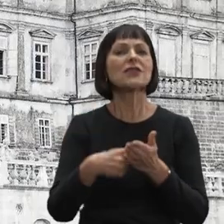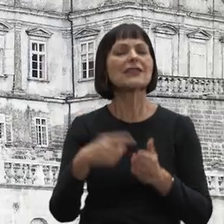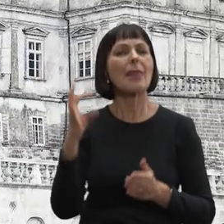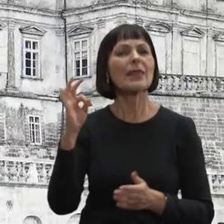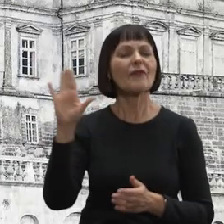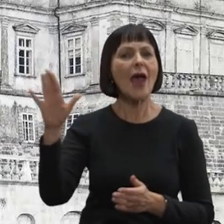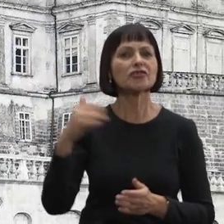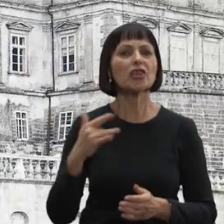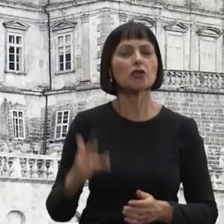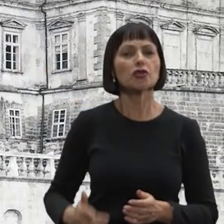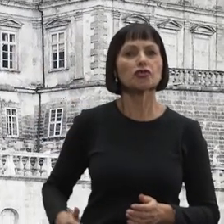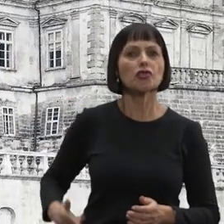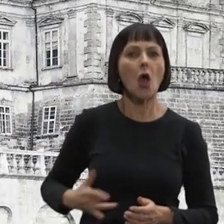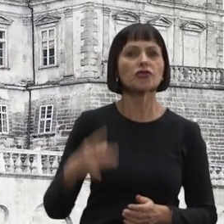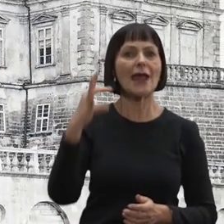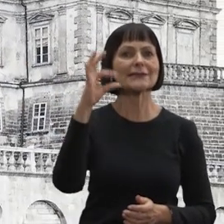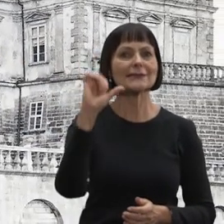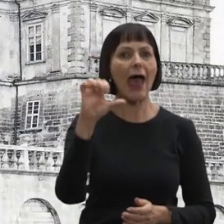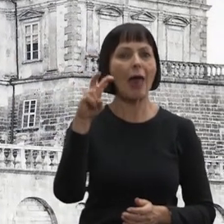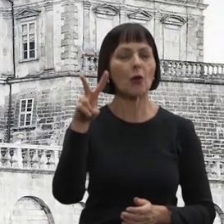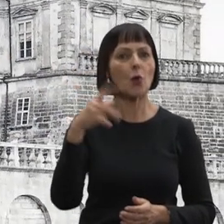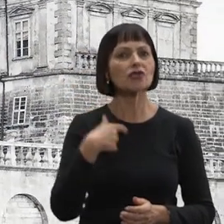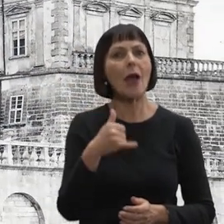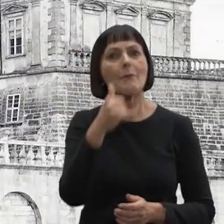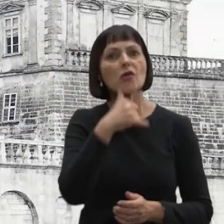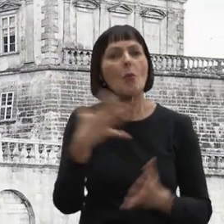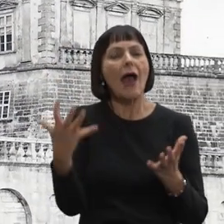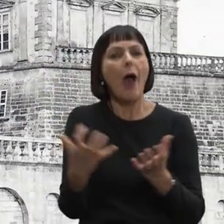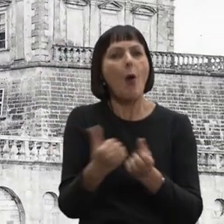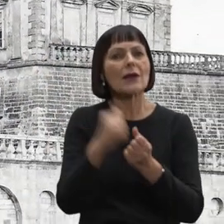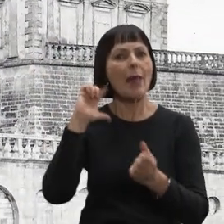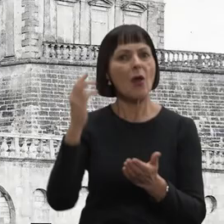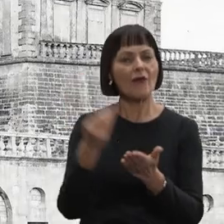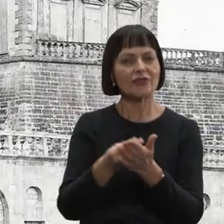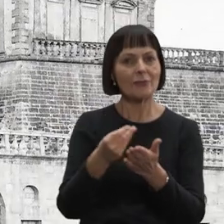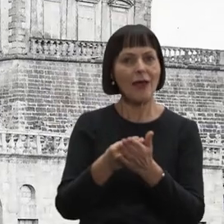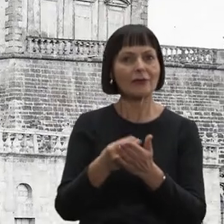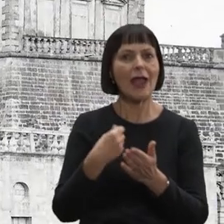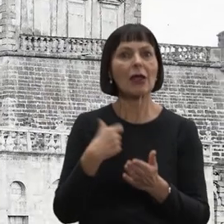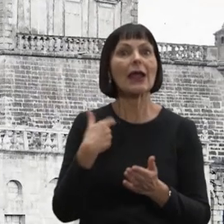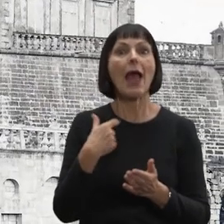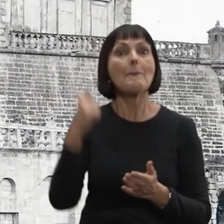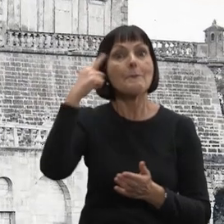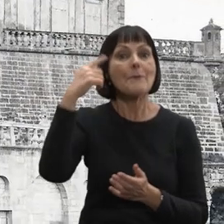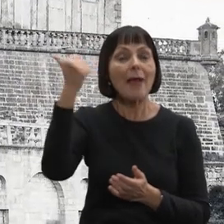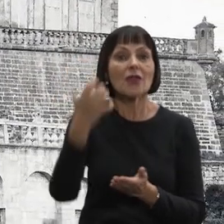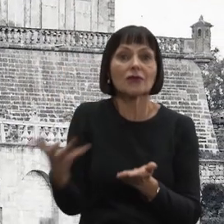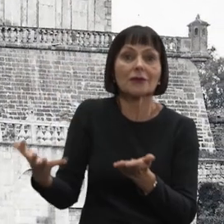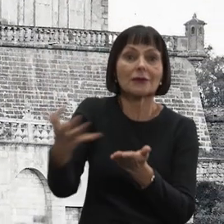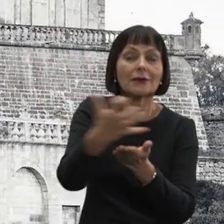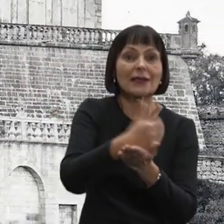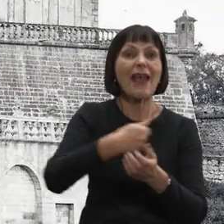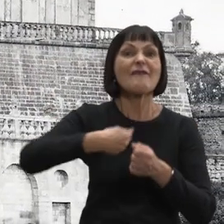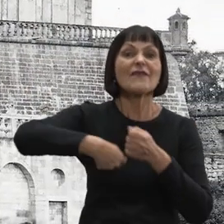właściciela Podhorzec, księcia Romana Sanguszkę, do kolejnej próby ratowania majątku. Najcenniejsze pamiątki